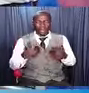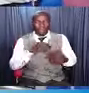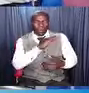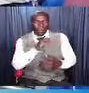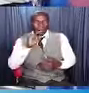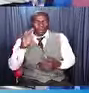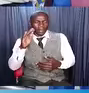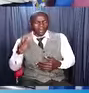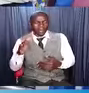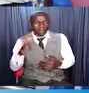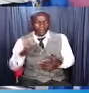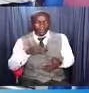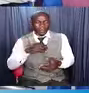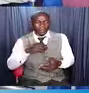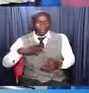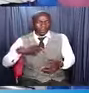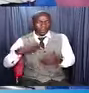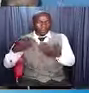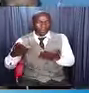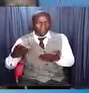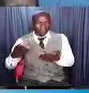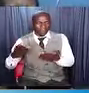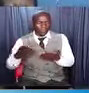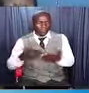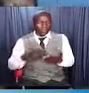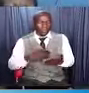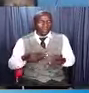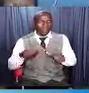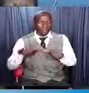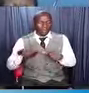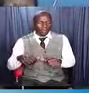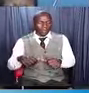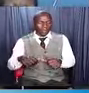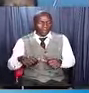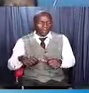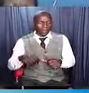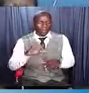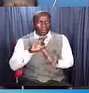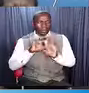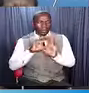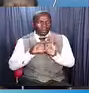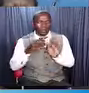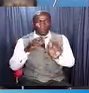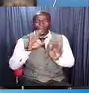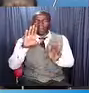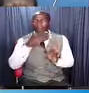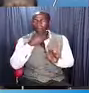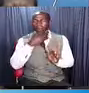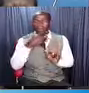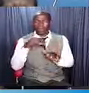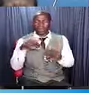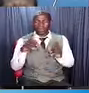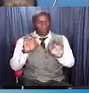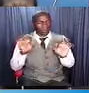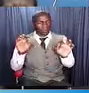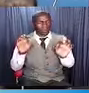uko? Yusufu alikuwa ugenini, lakini akawa amekaa kwa amri za Mungu wa baba yake. Hakumtenda Mungu